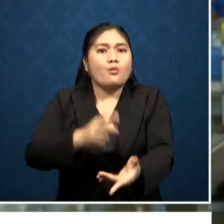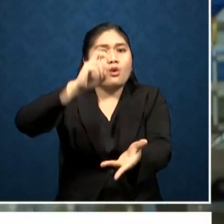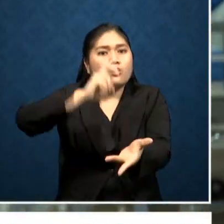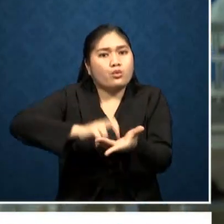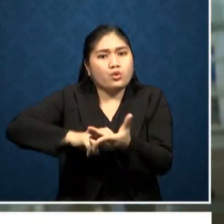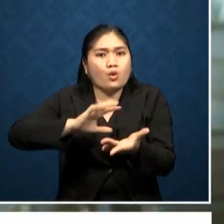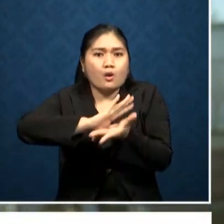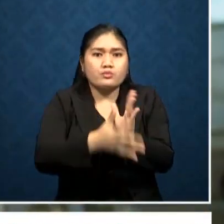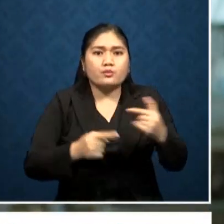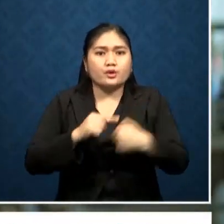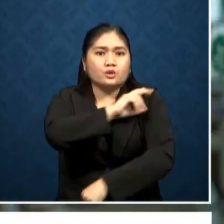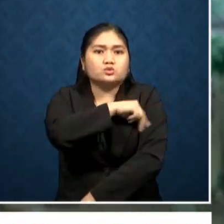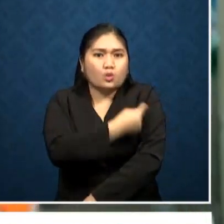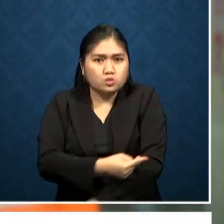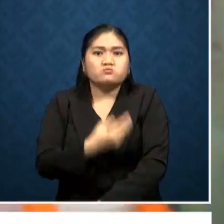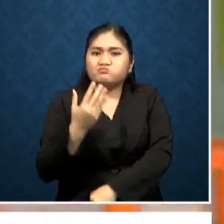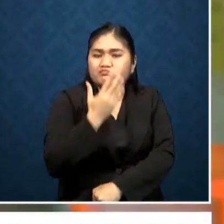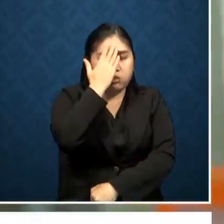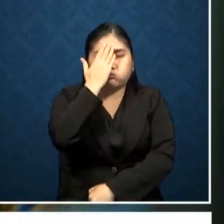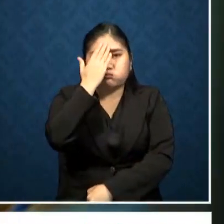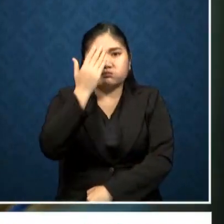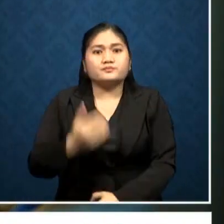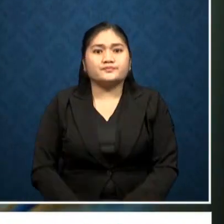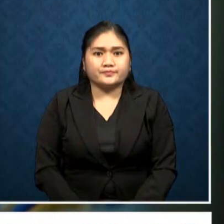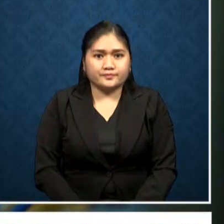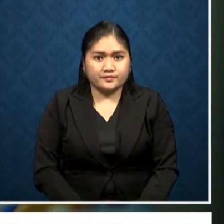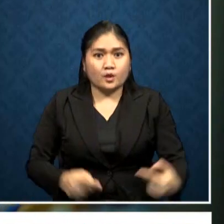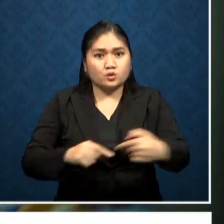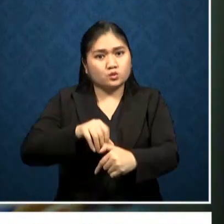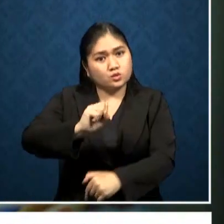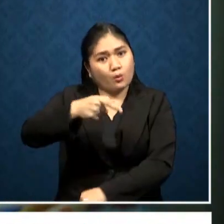แลงน้านสัทธานาสุขที่อาเกิดขึนได้ตลอดเวลา1.